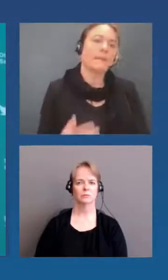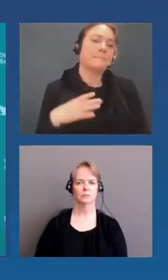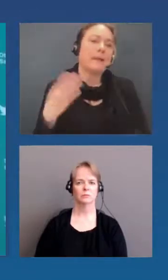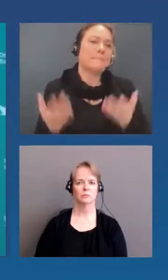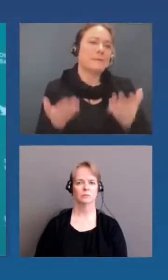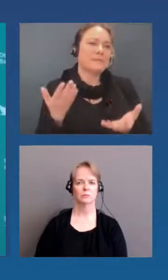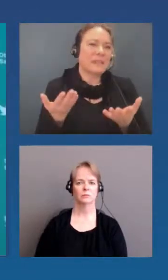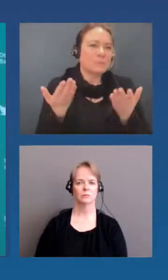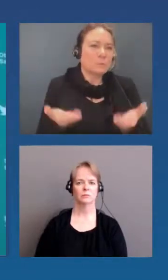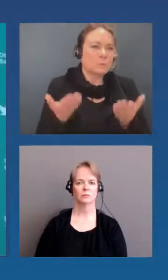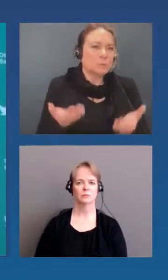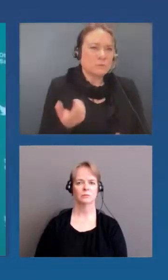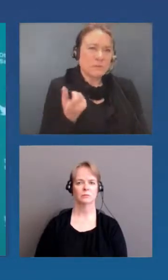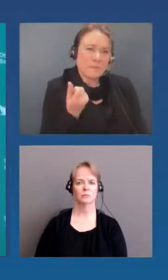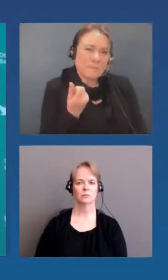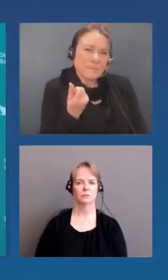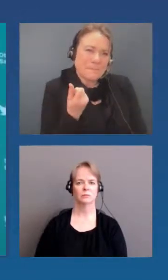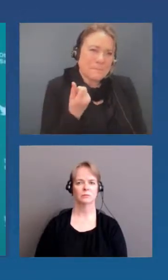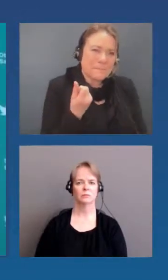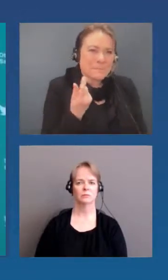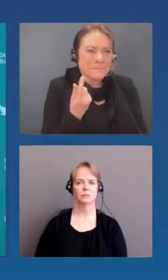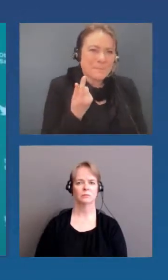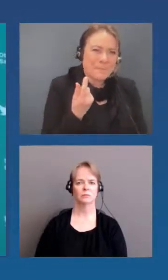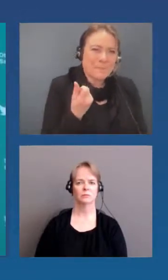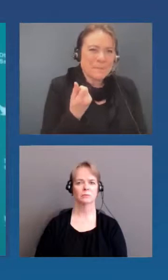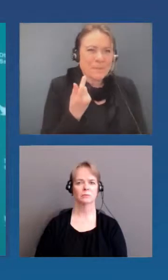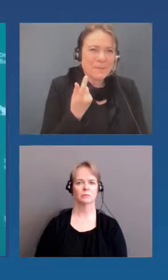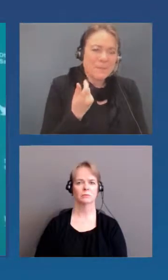il y a un peu, pas exactement,